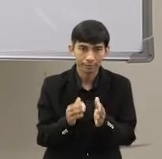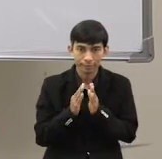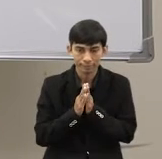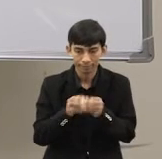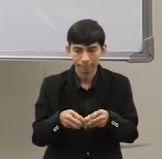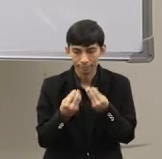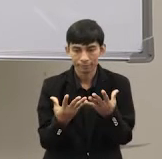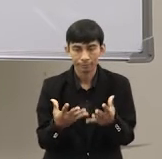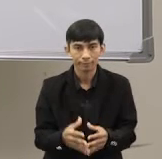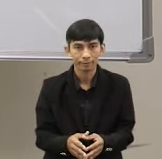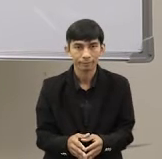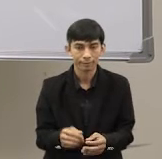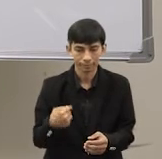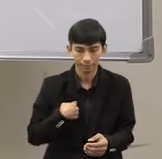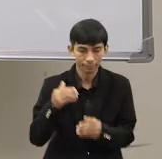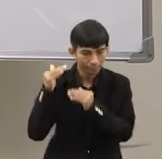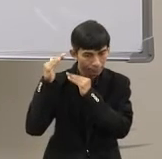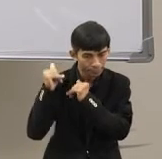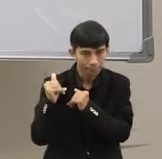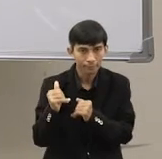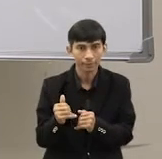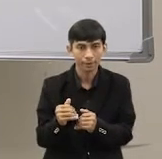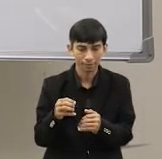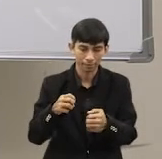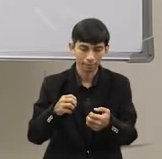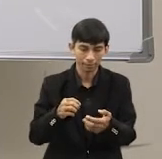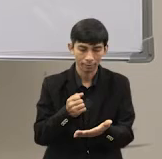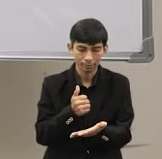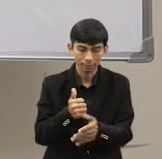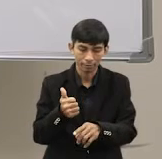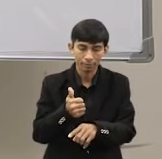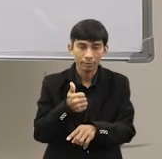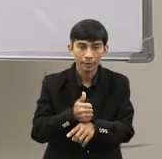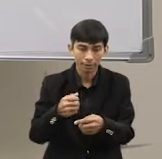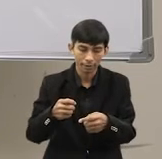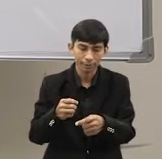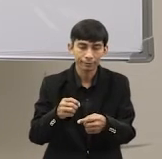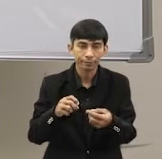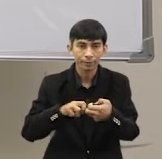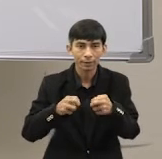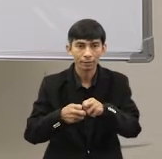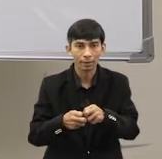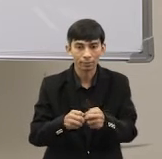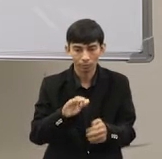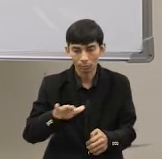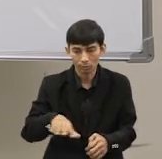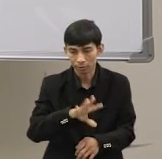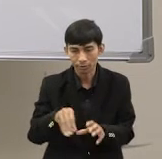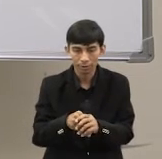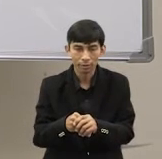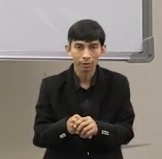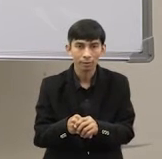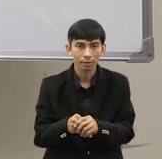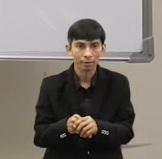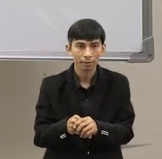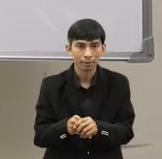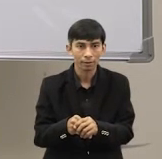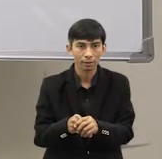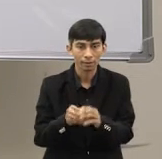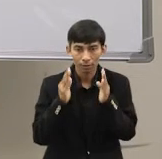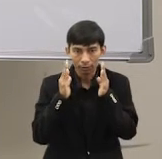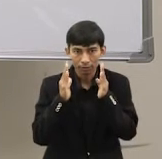chẳng nè cụ ọc con chán nè cụ xong khâm tha protein chùm nọt để con tiếng ọc nìa bằng cả làng một nút cứ sọp từ